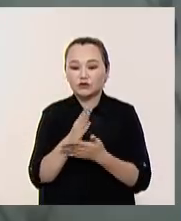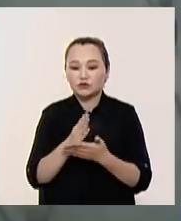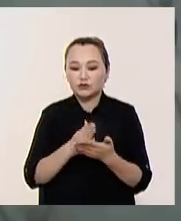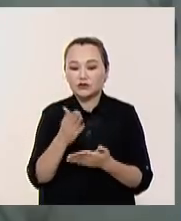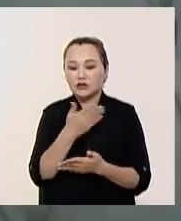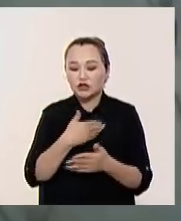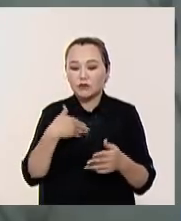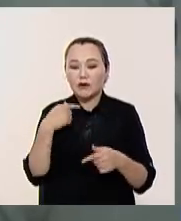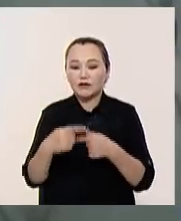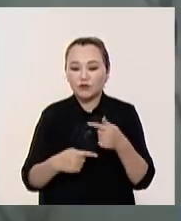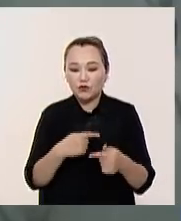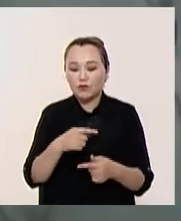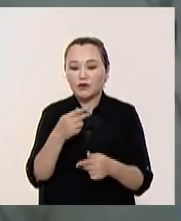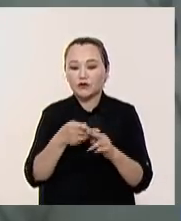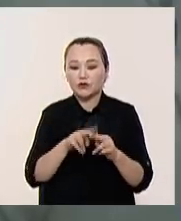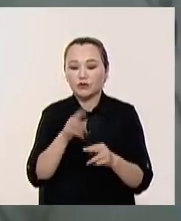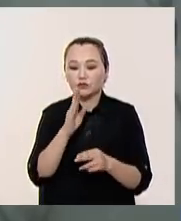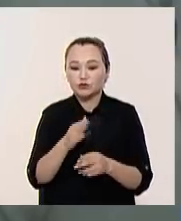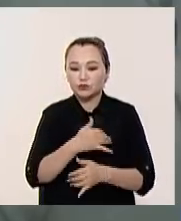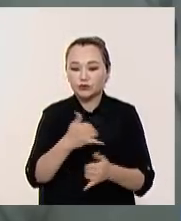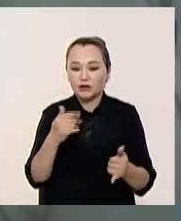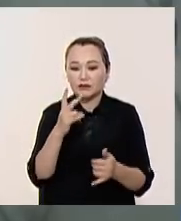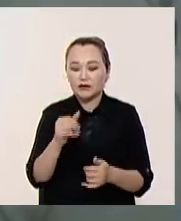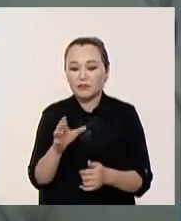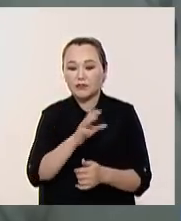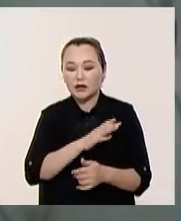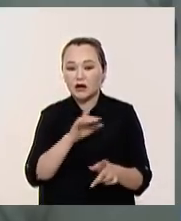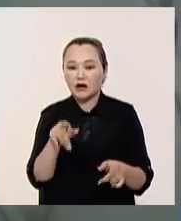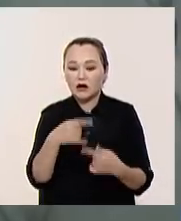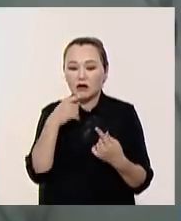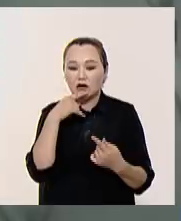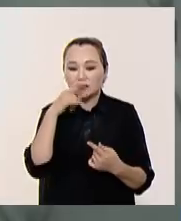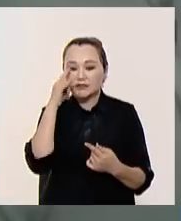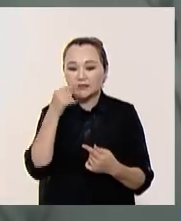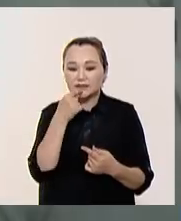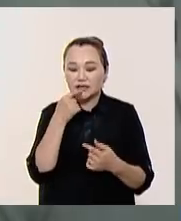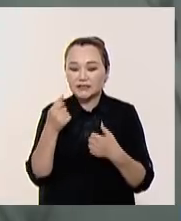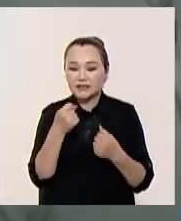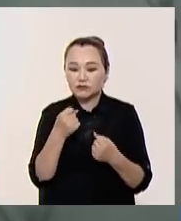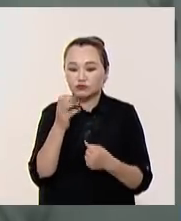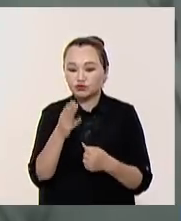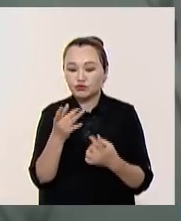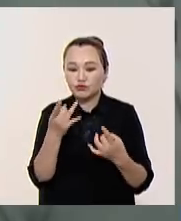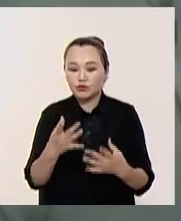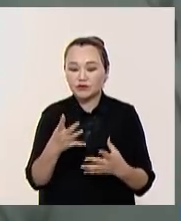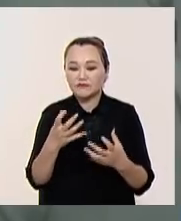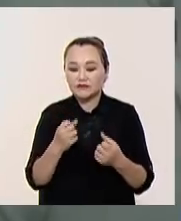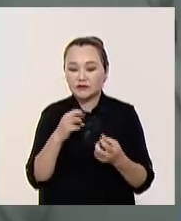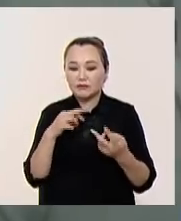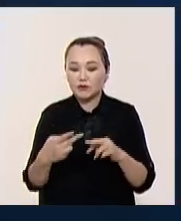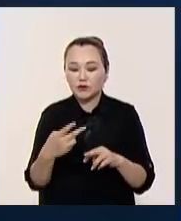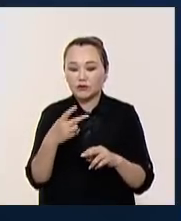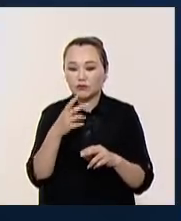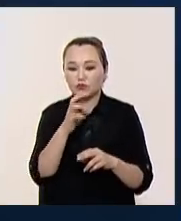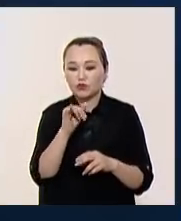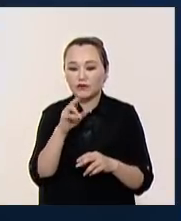нашим потомкам, который будет служить на благо развития казахского языка. А не просто как бы взять, поменять